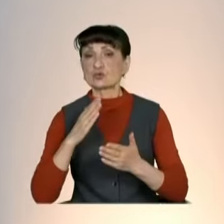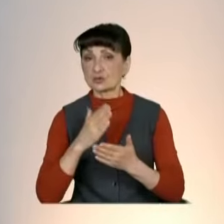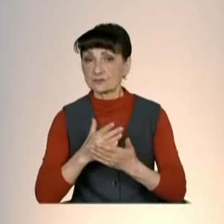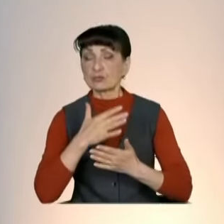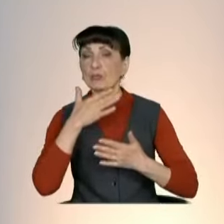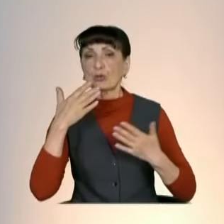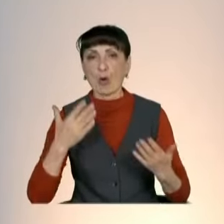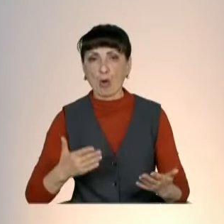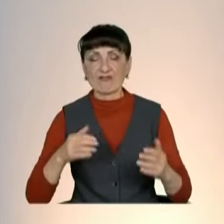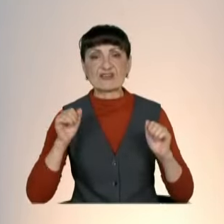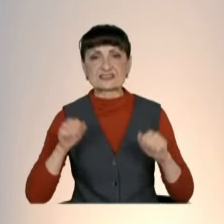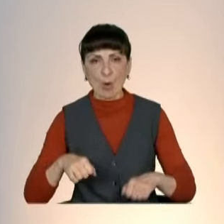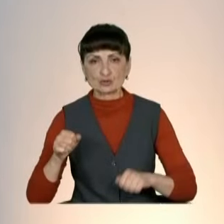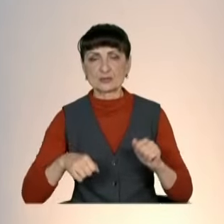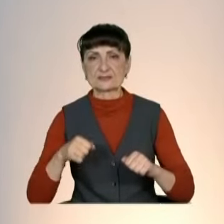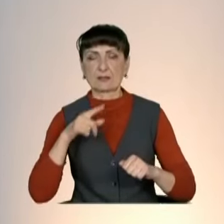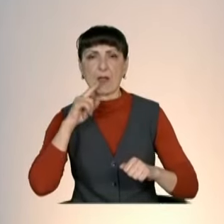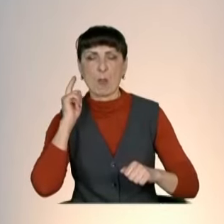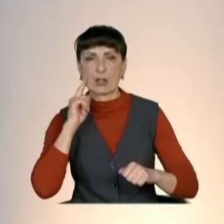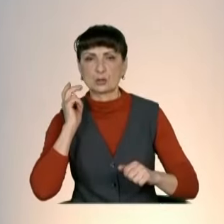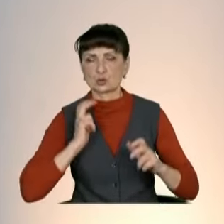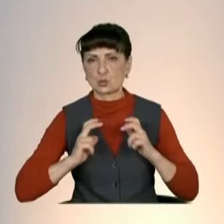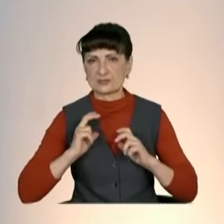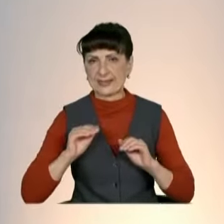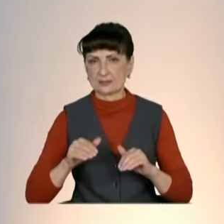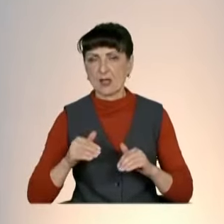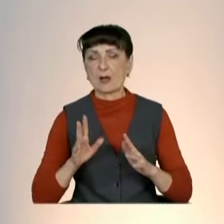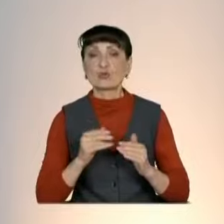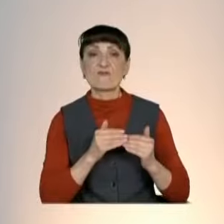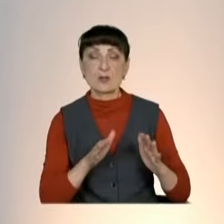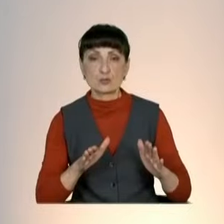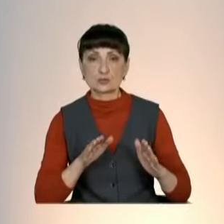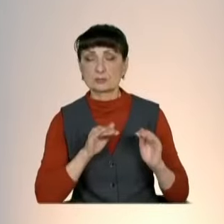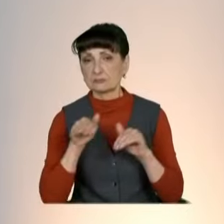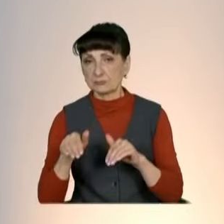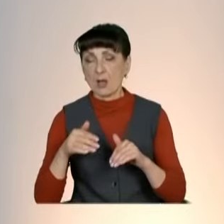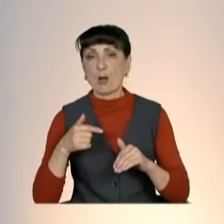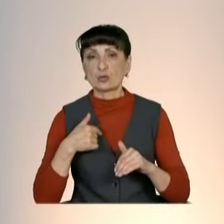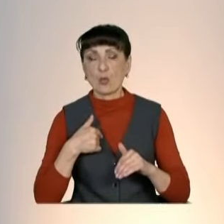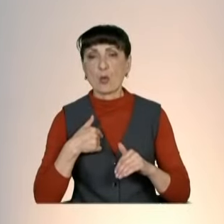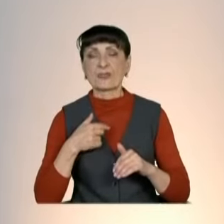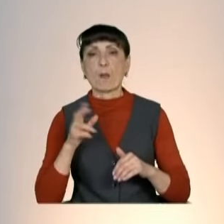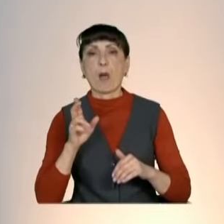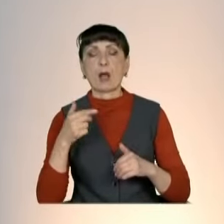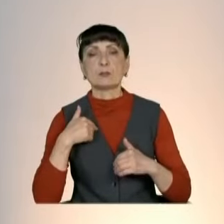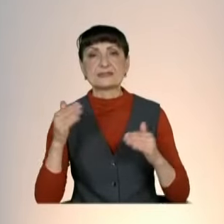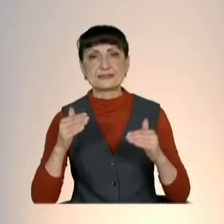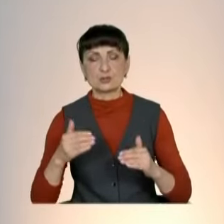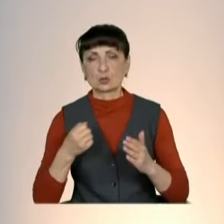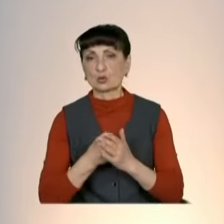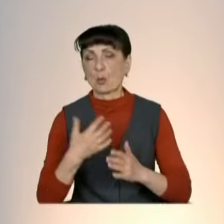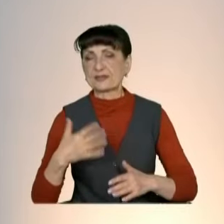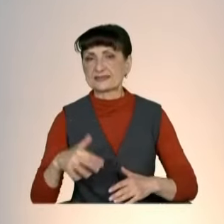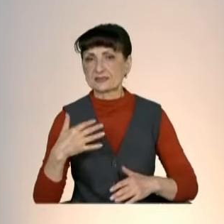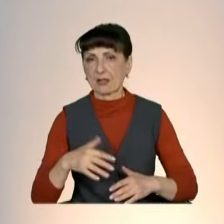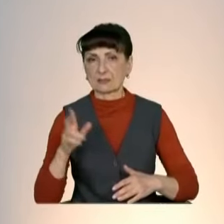много возможностей для молодых абитуриентов, для выпускников, именно в том плане, что, ну, во-первых, проходной балл снижен до 50 баллов, то